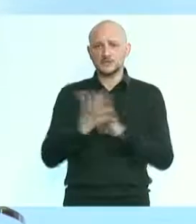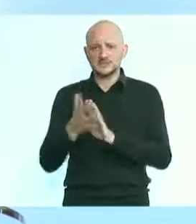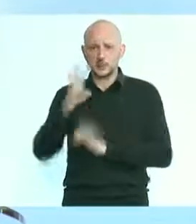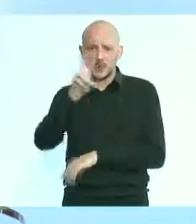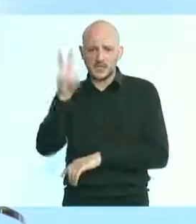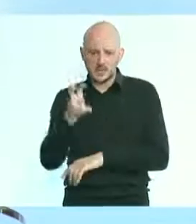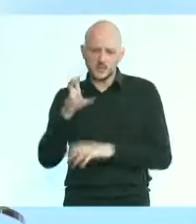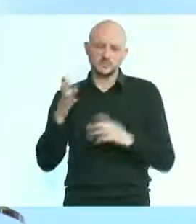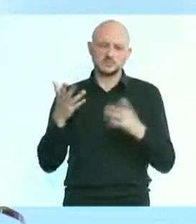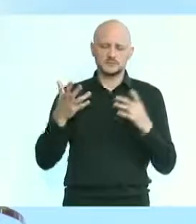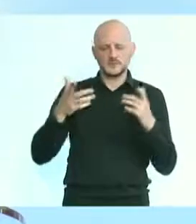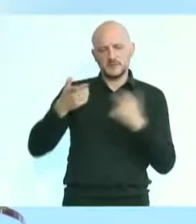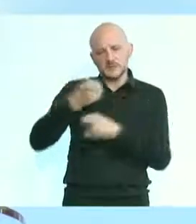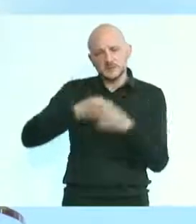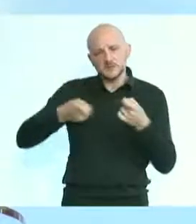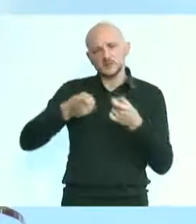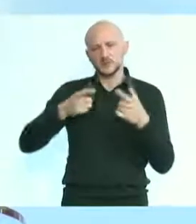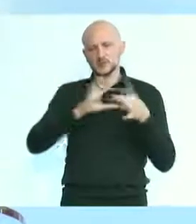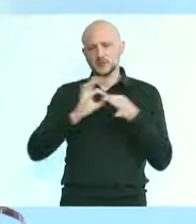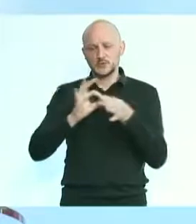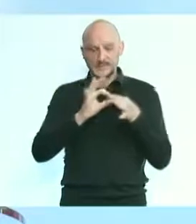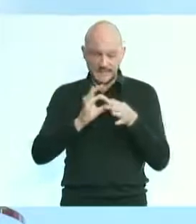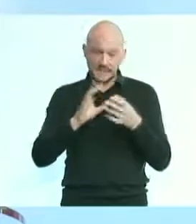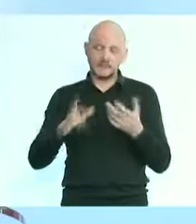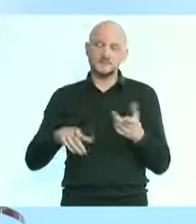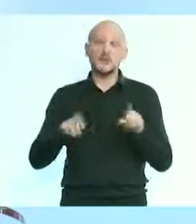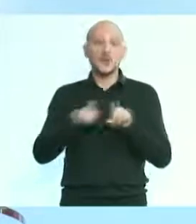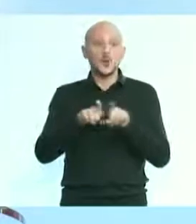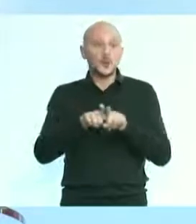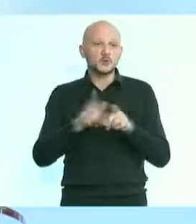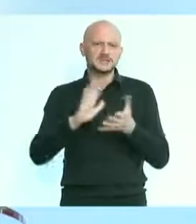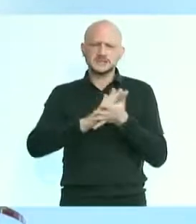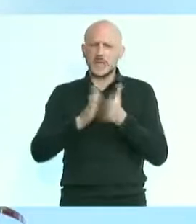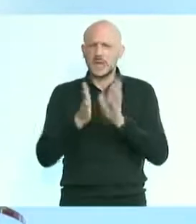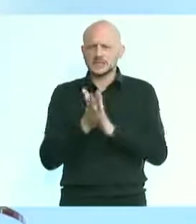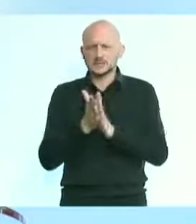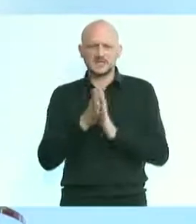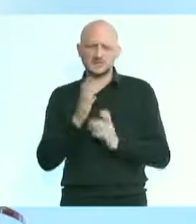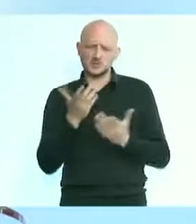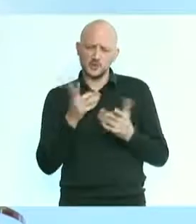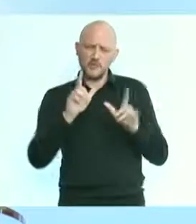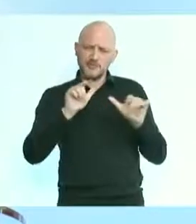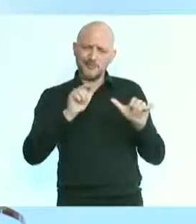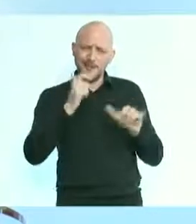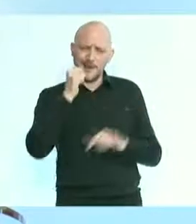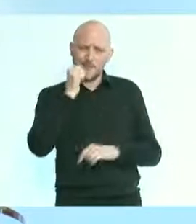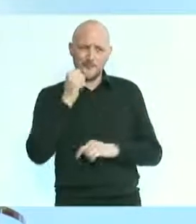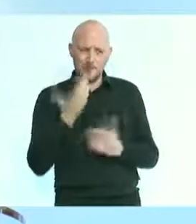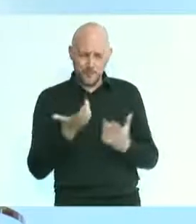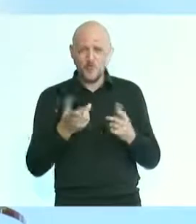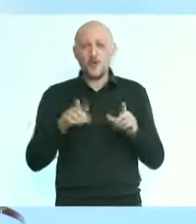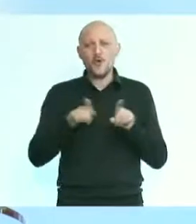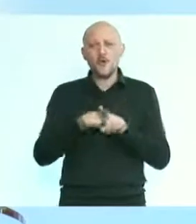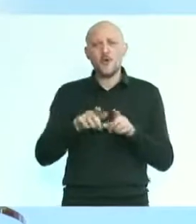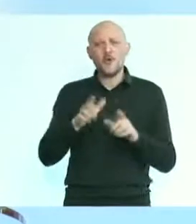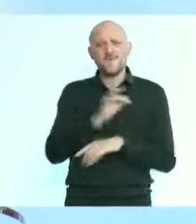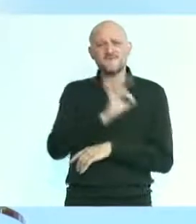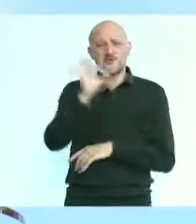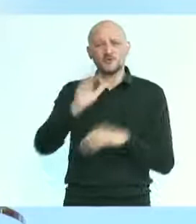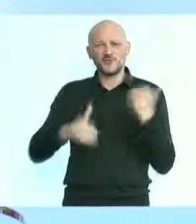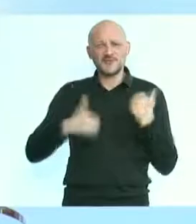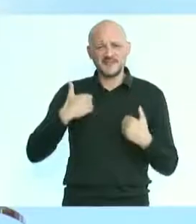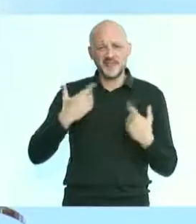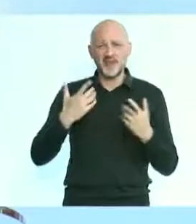qui jouent un rôle très important, Unicité dans la salle, France Handicap, évidemment, mais aussi d'autres acteurs comme l'AGFIP, les